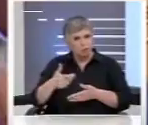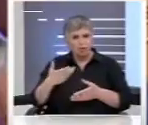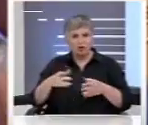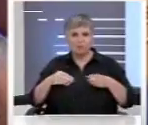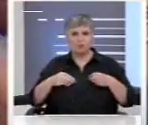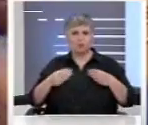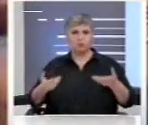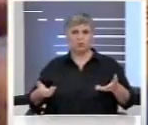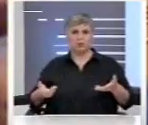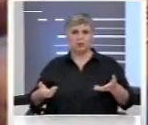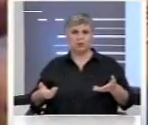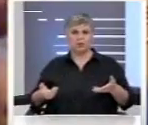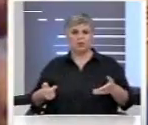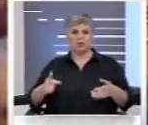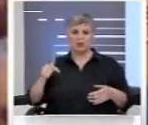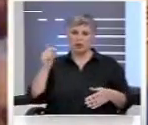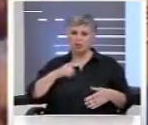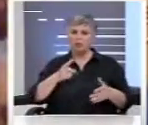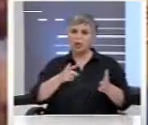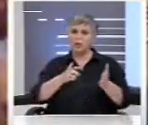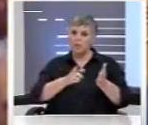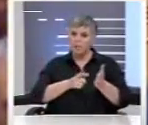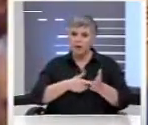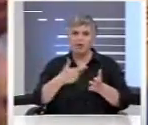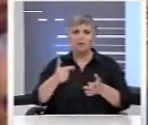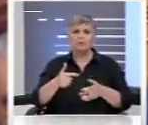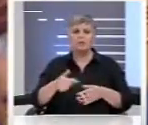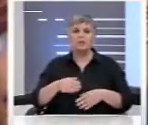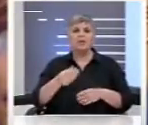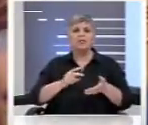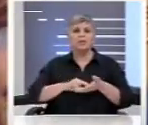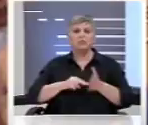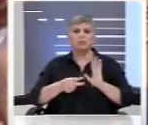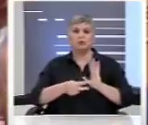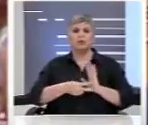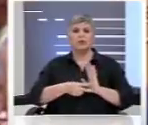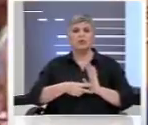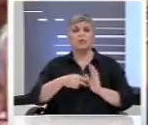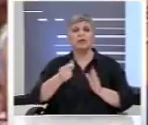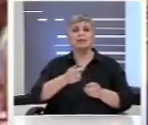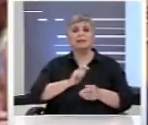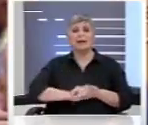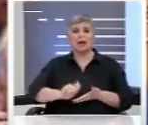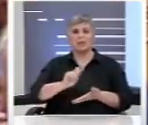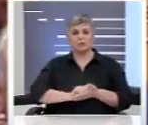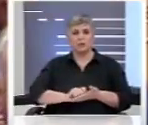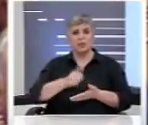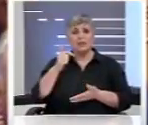πούμε όλοι μαζί ότι πρέπει να είναι τα διεθνή μέσα ενημέρωση πολύ πιο προσεκτικά όταν πρόκειται για τόσο ευαίσθητα